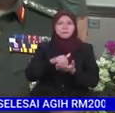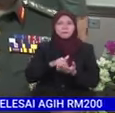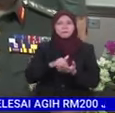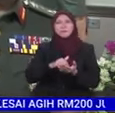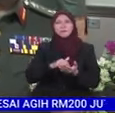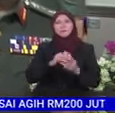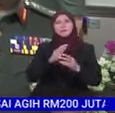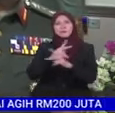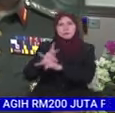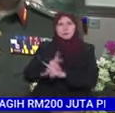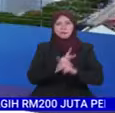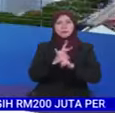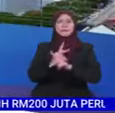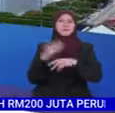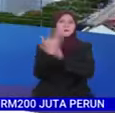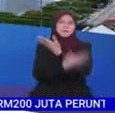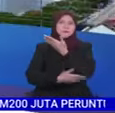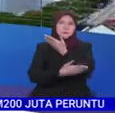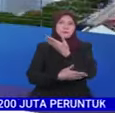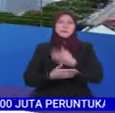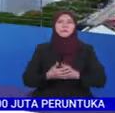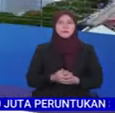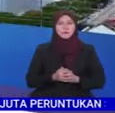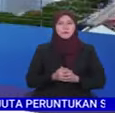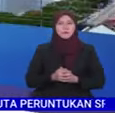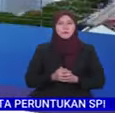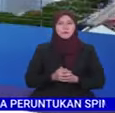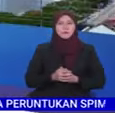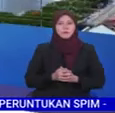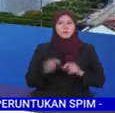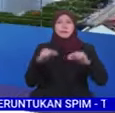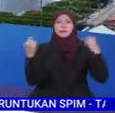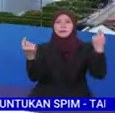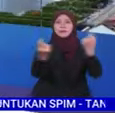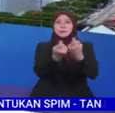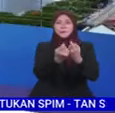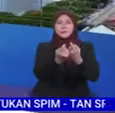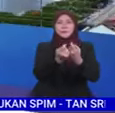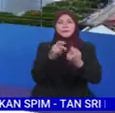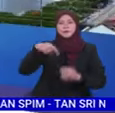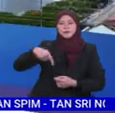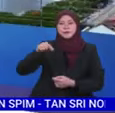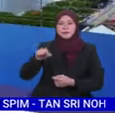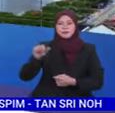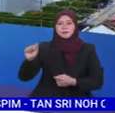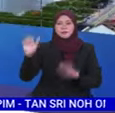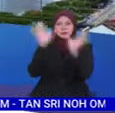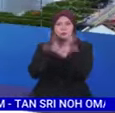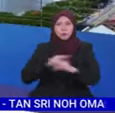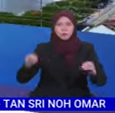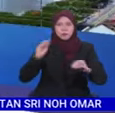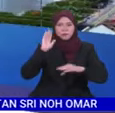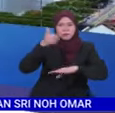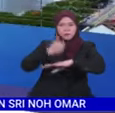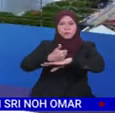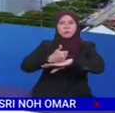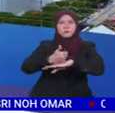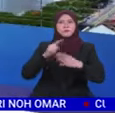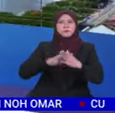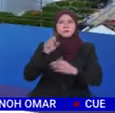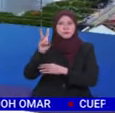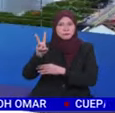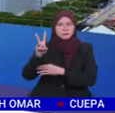kedaulatan Negeri 1 lagi Batalyon pasukan gerakan ampridge serawa akan diwujudkan pada